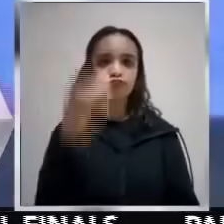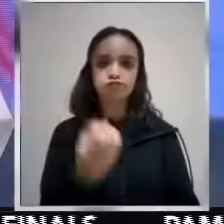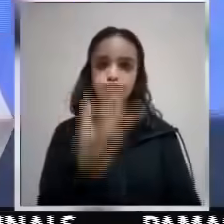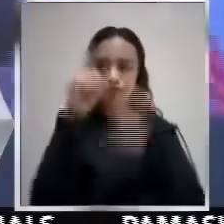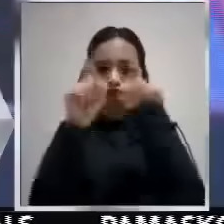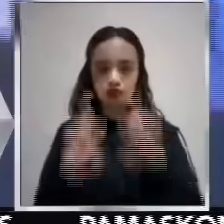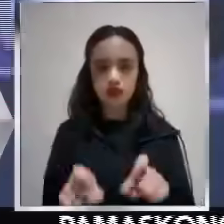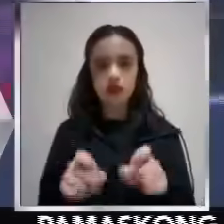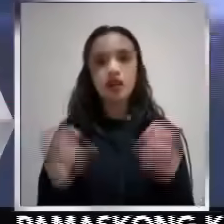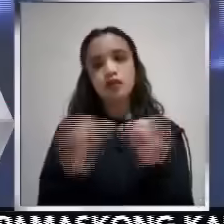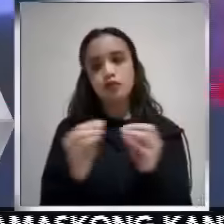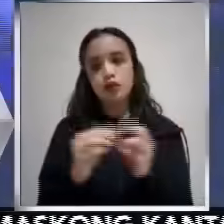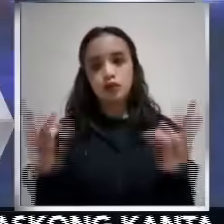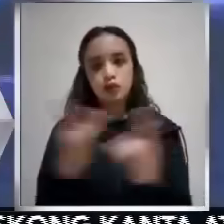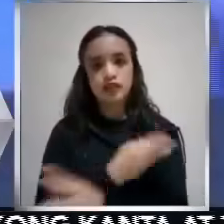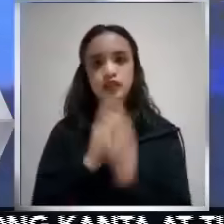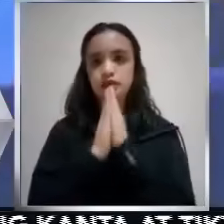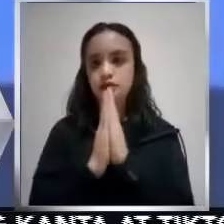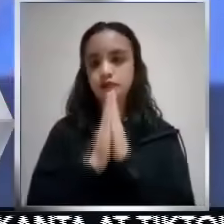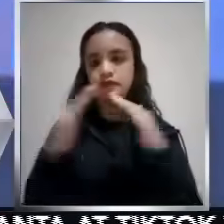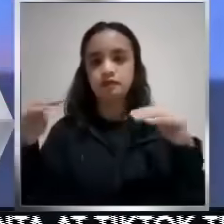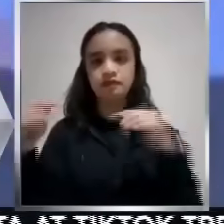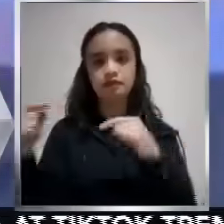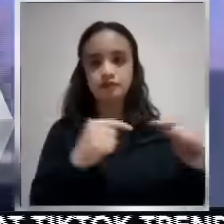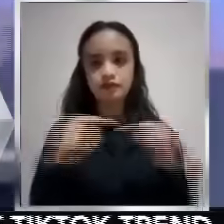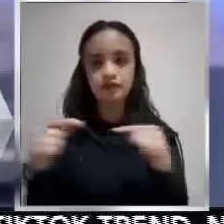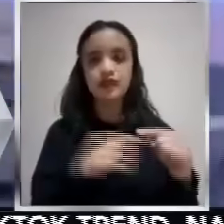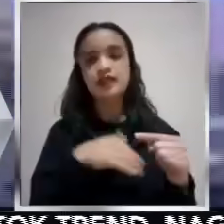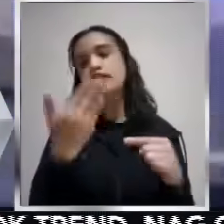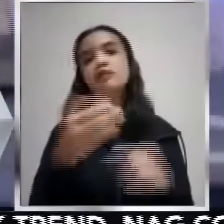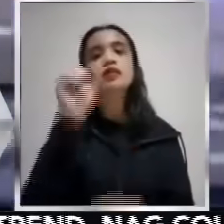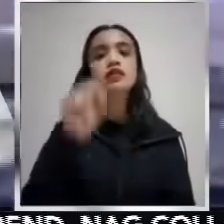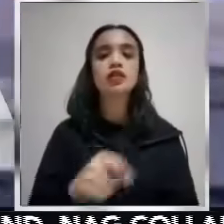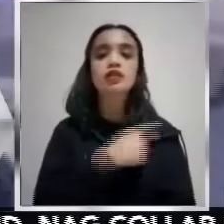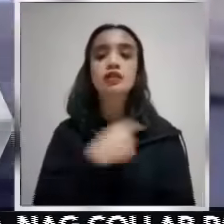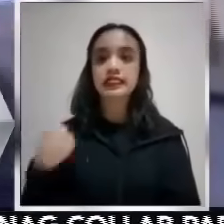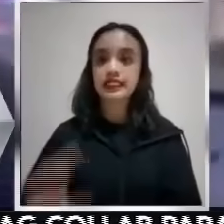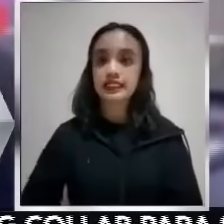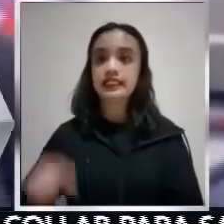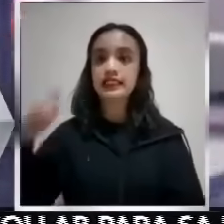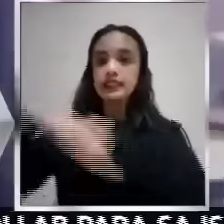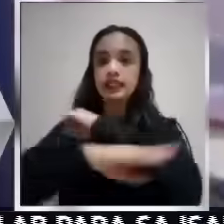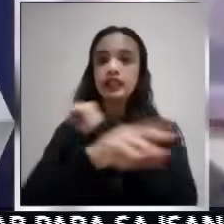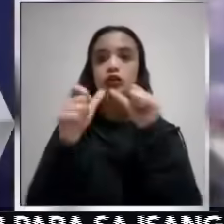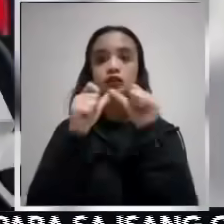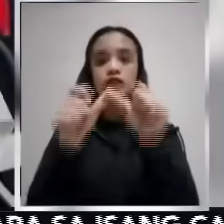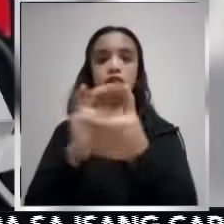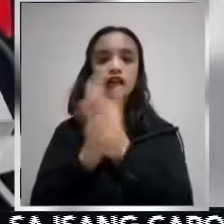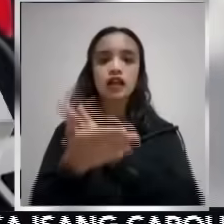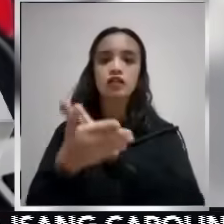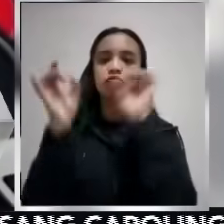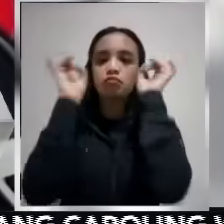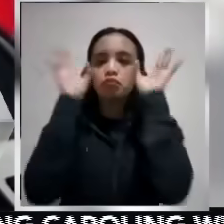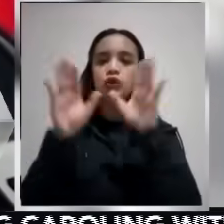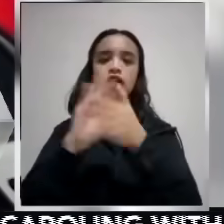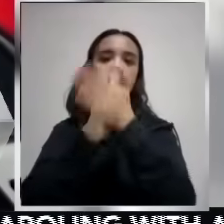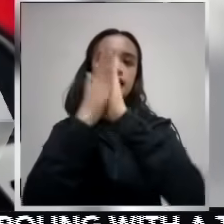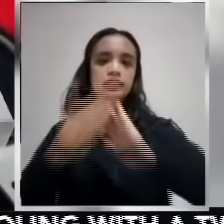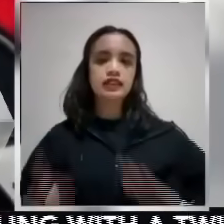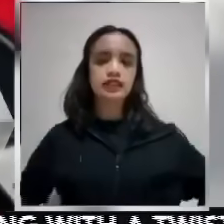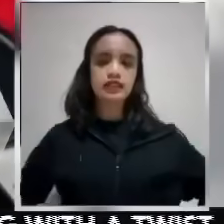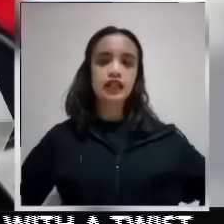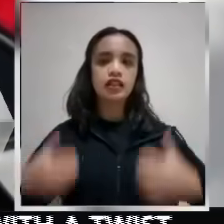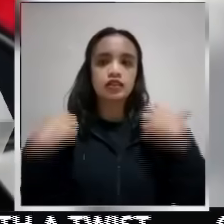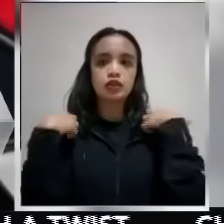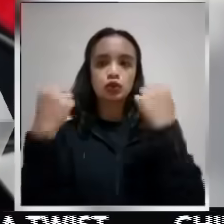anay unilateral action sa East at South China Sea na patuloy na nagiging banta sa kapayapaan at katatagan ng rehiyon sa